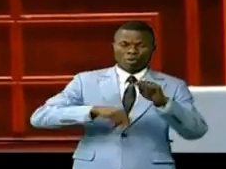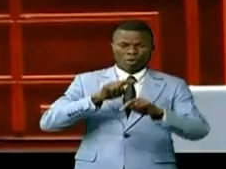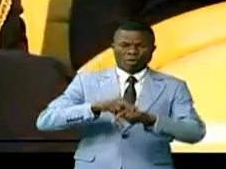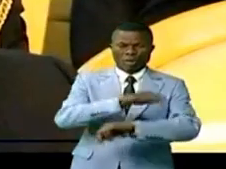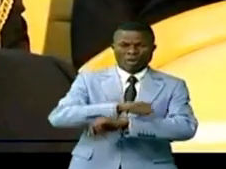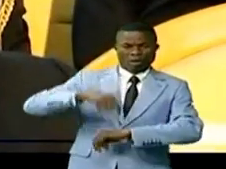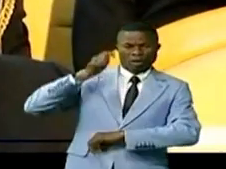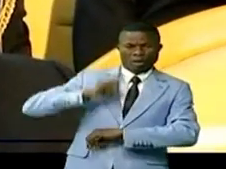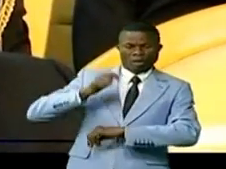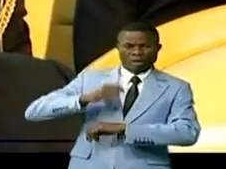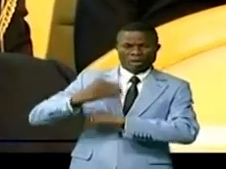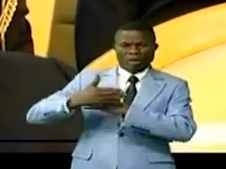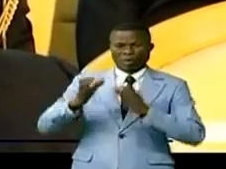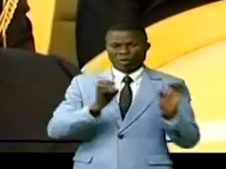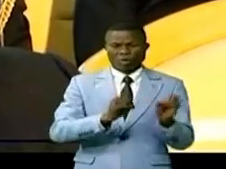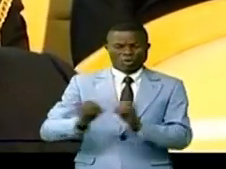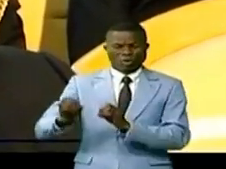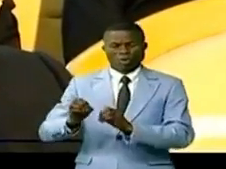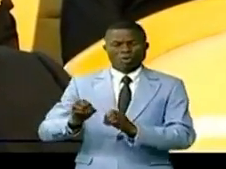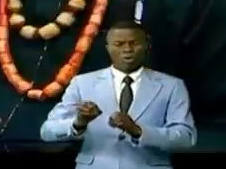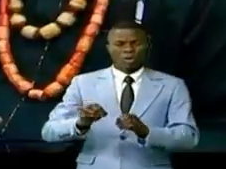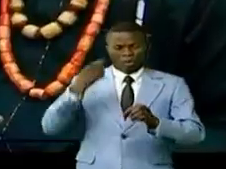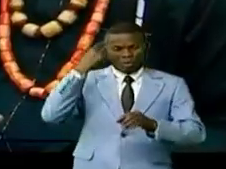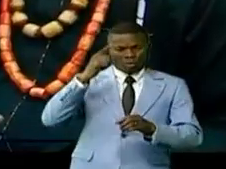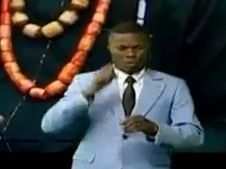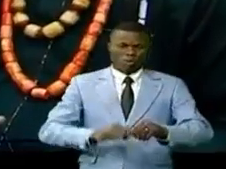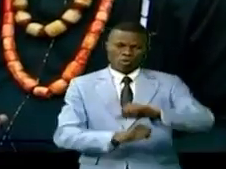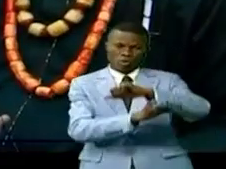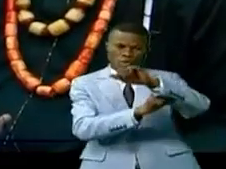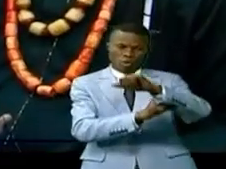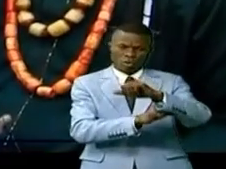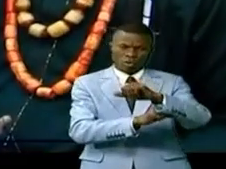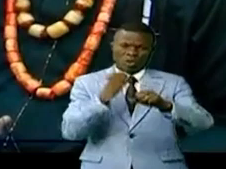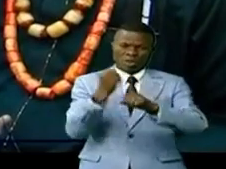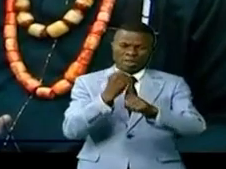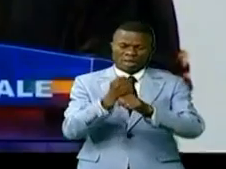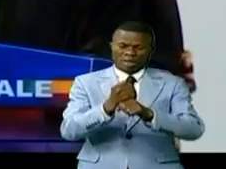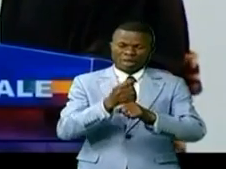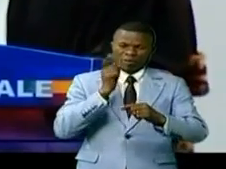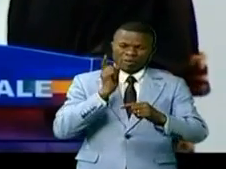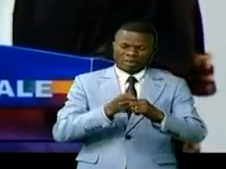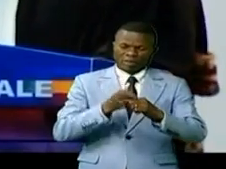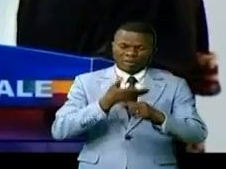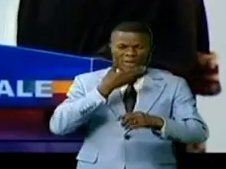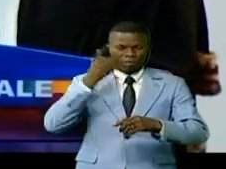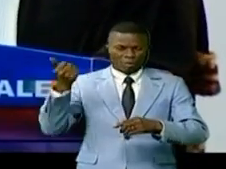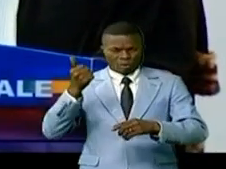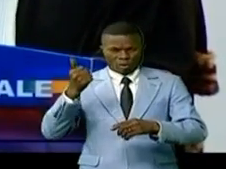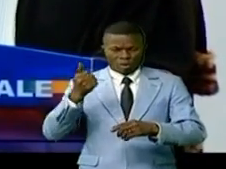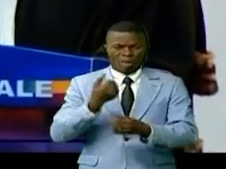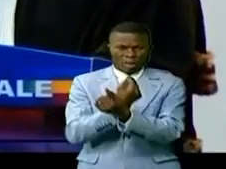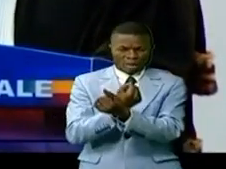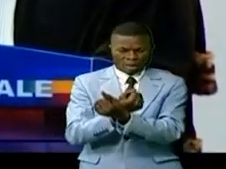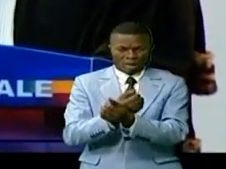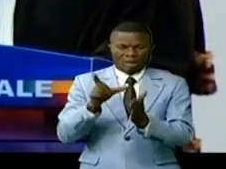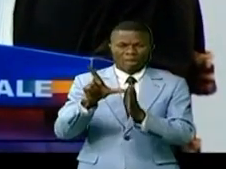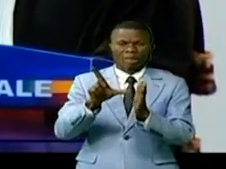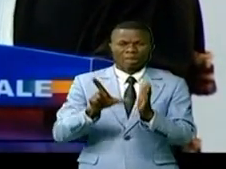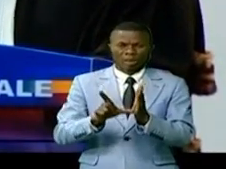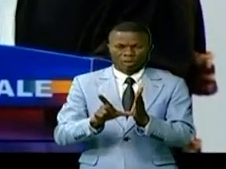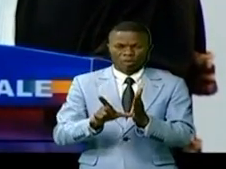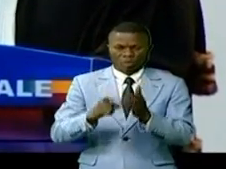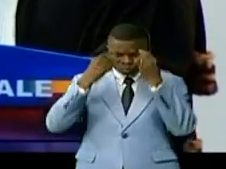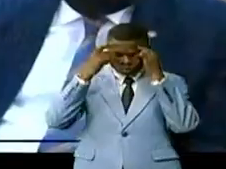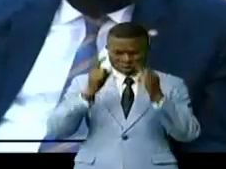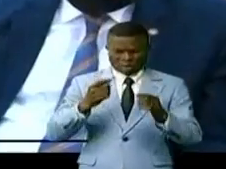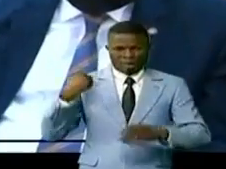les juridictions de l'ordre administratif pour l'accompagner dans sa noble et pénible tâche de veiller au respect de l'exécution des décisions de